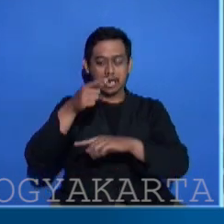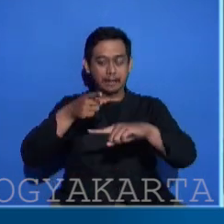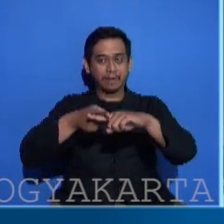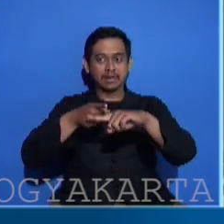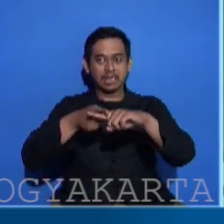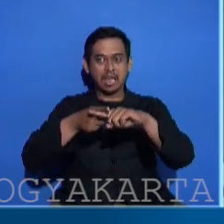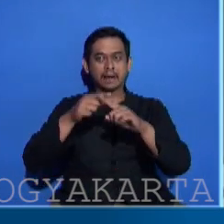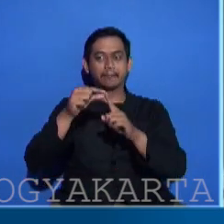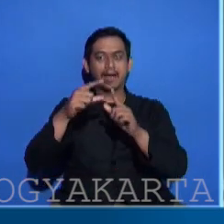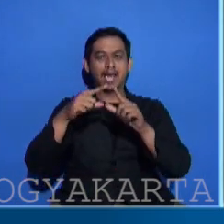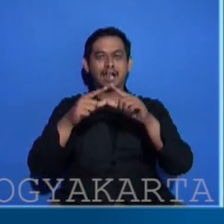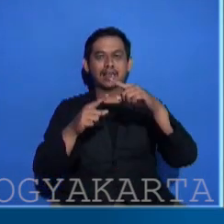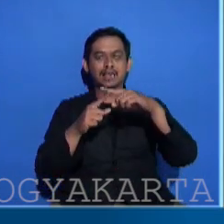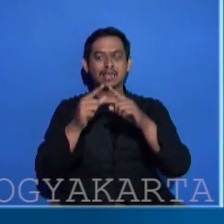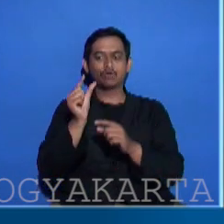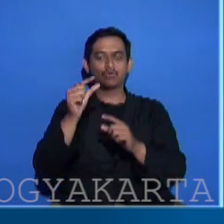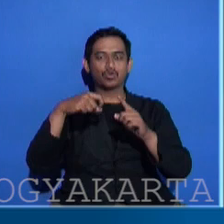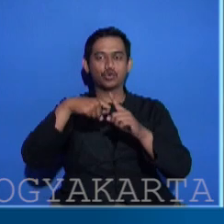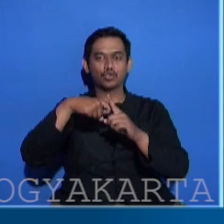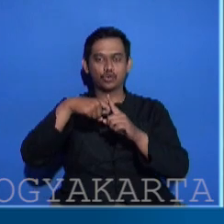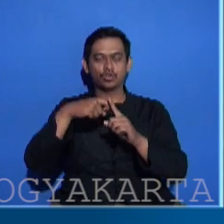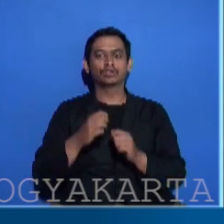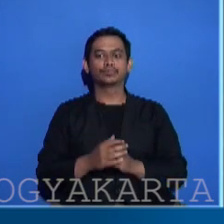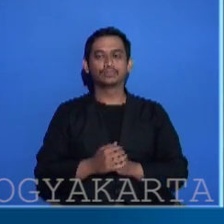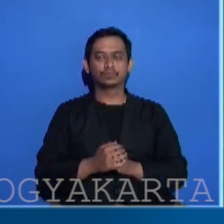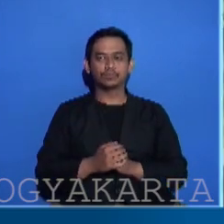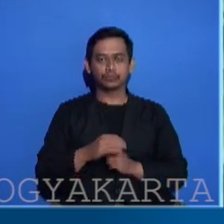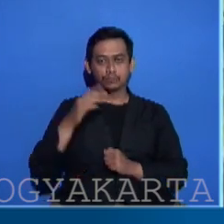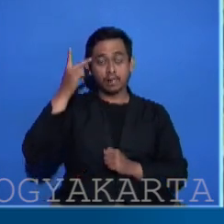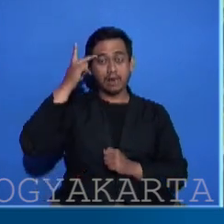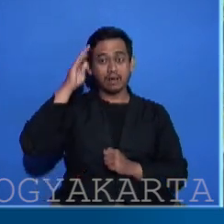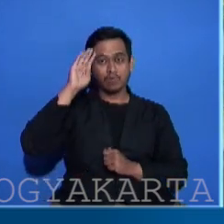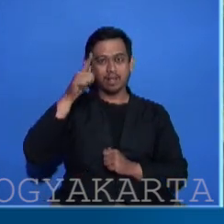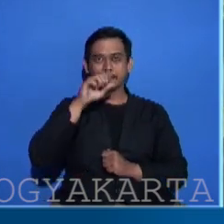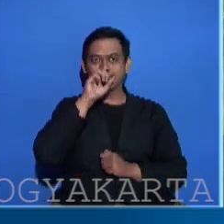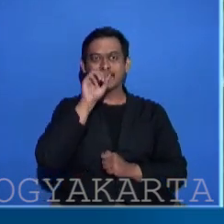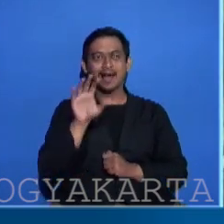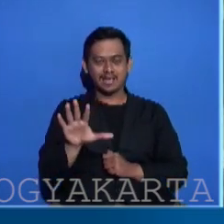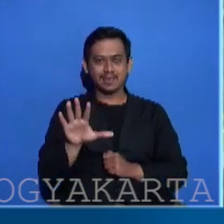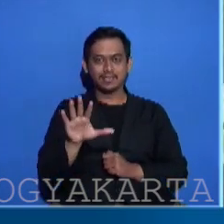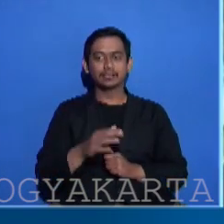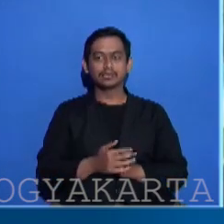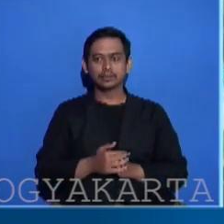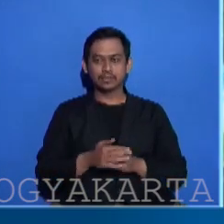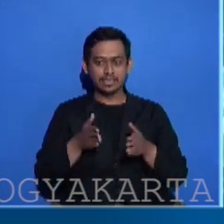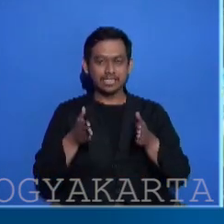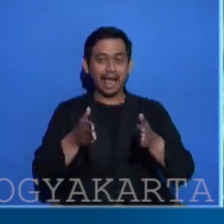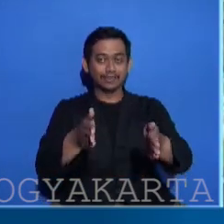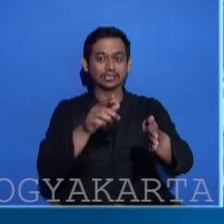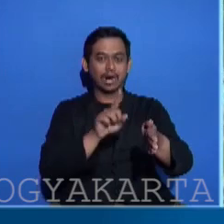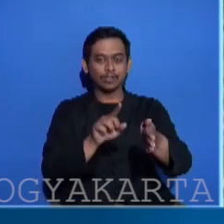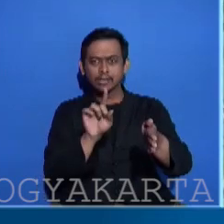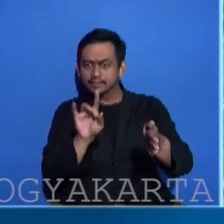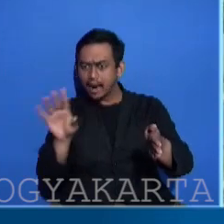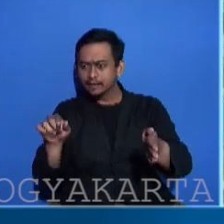patok Gunung Kidul Kasat Lantas Polres Gunung Kidul AKP Purwanta menyampaikan rekayasa yang digunakan yaitu sistem